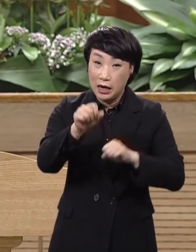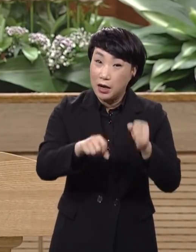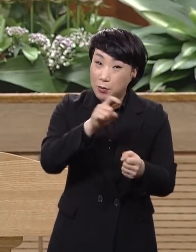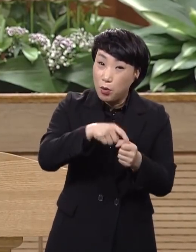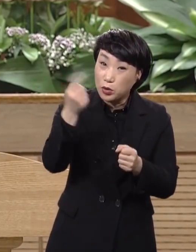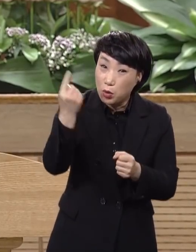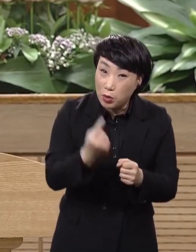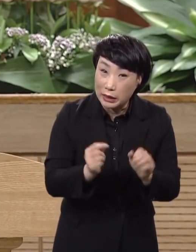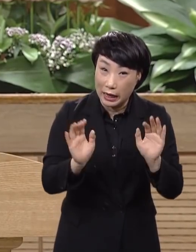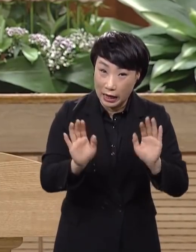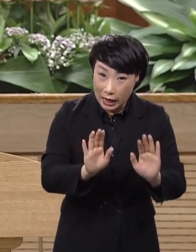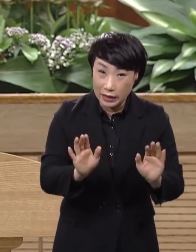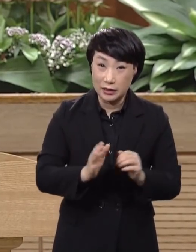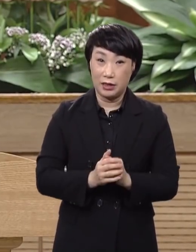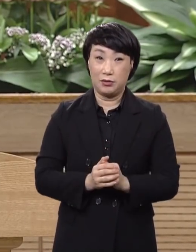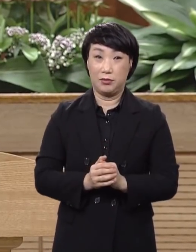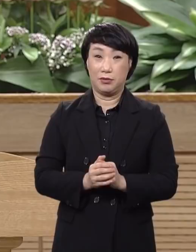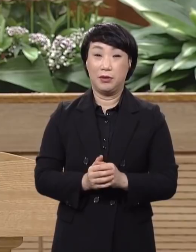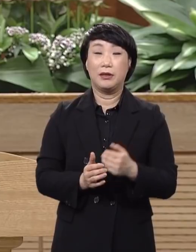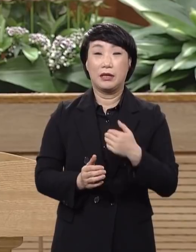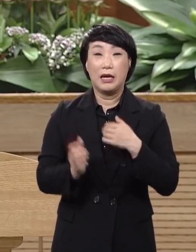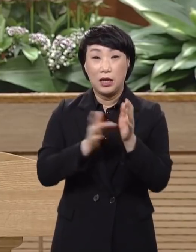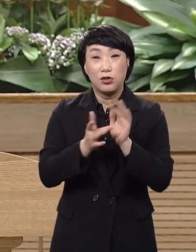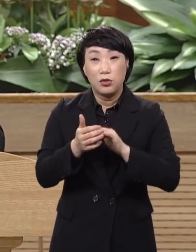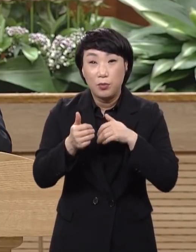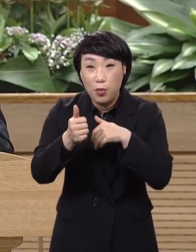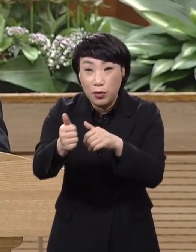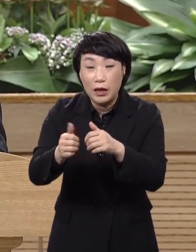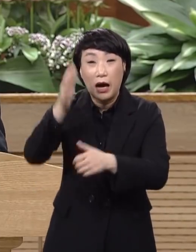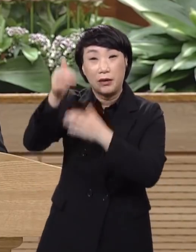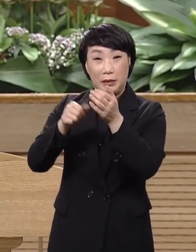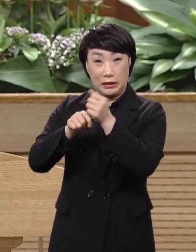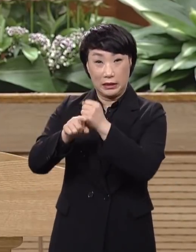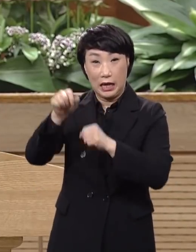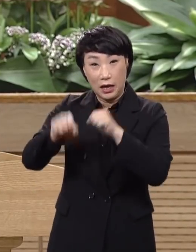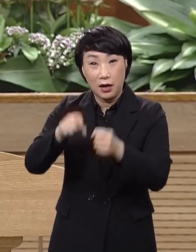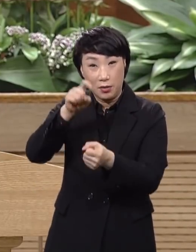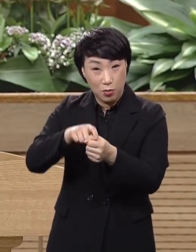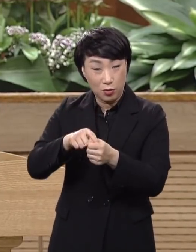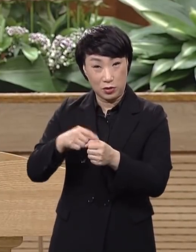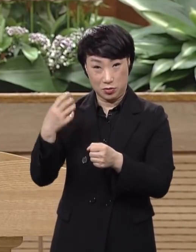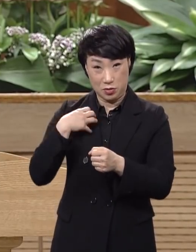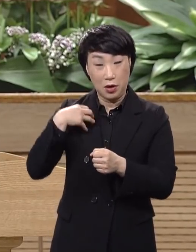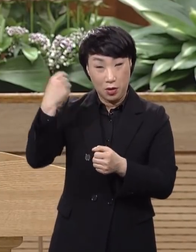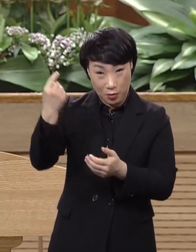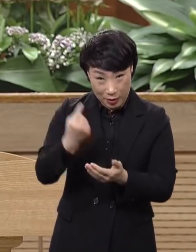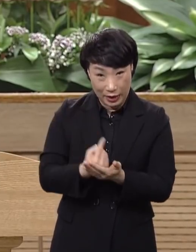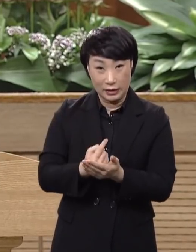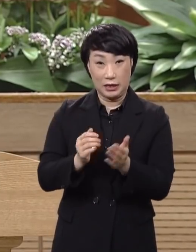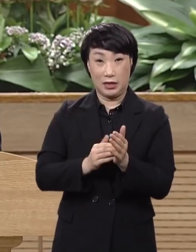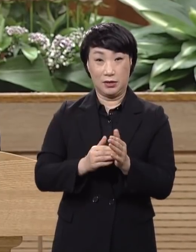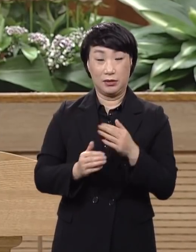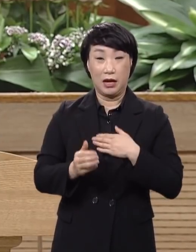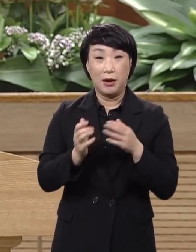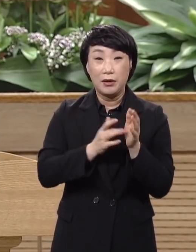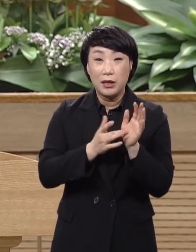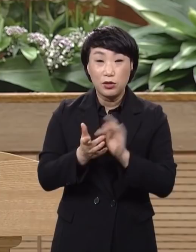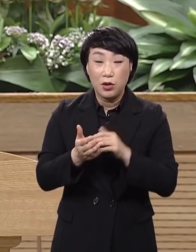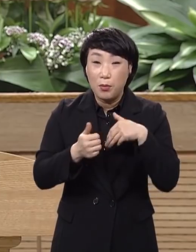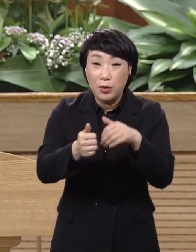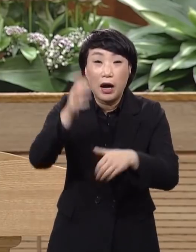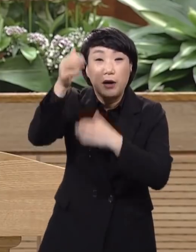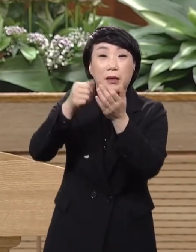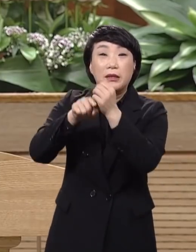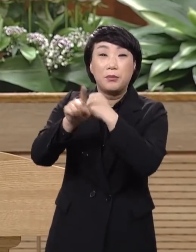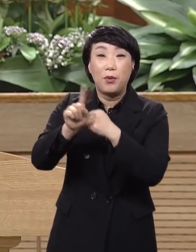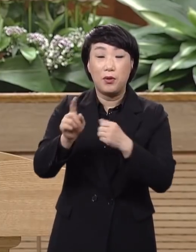행하려 함이 아니야. 나를 보내신 이의 뜻을 행하려 함이니라. 나를 보내신 이의 뜻은